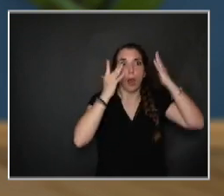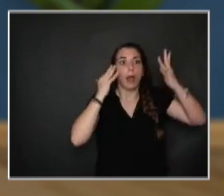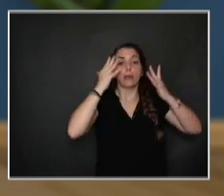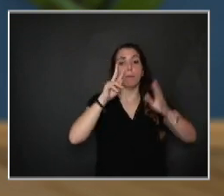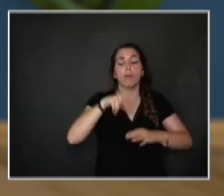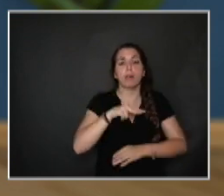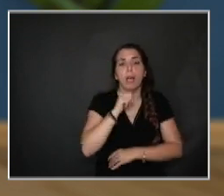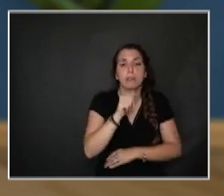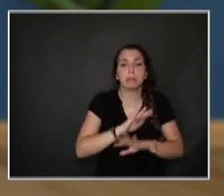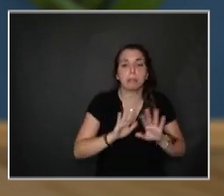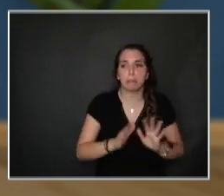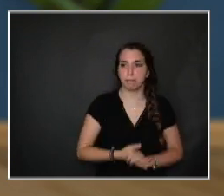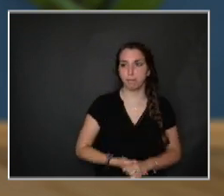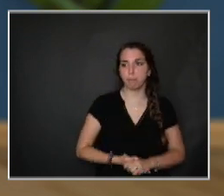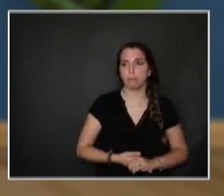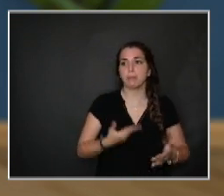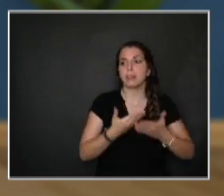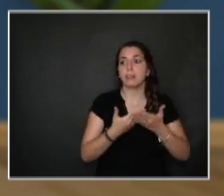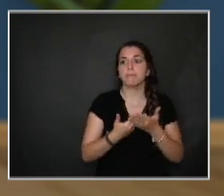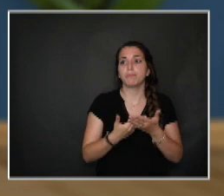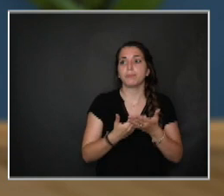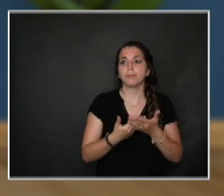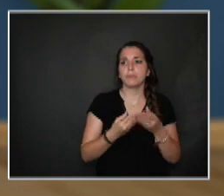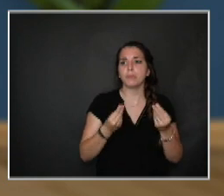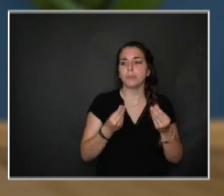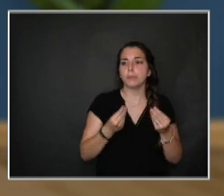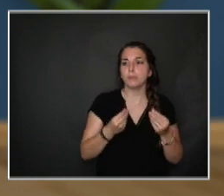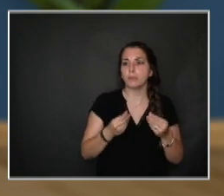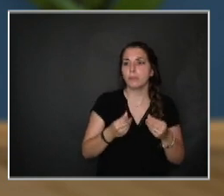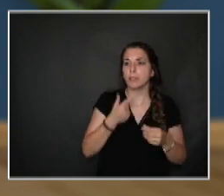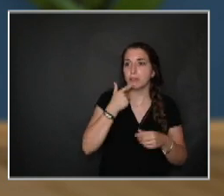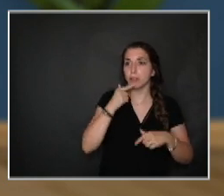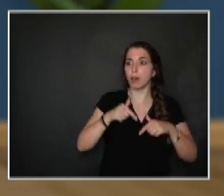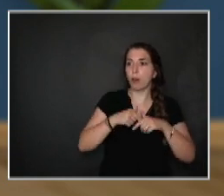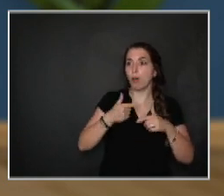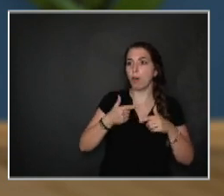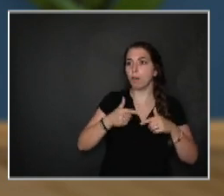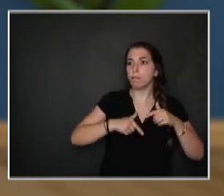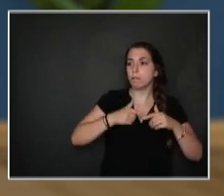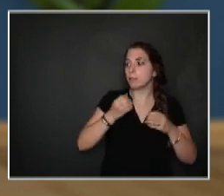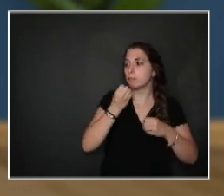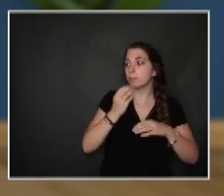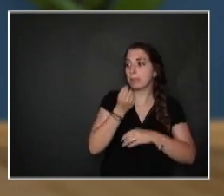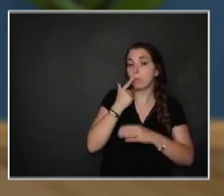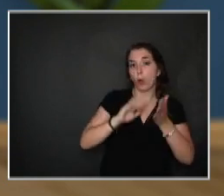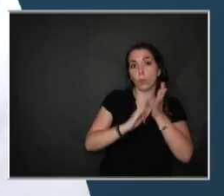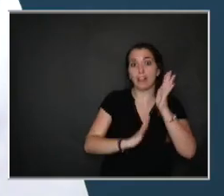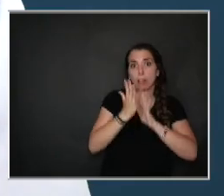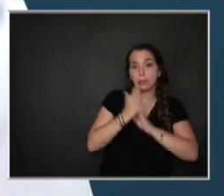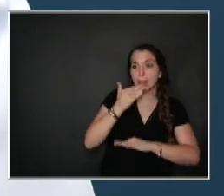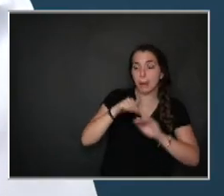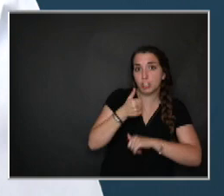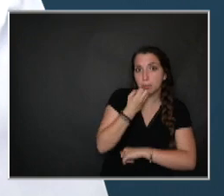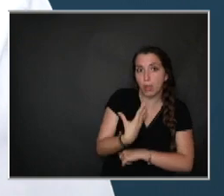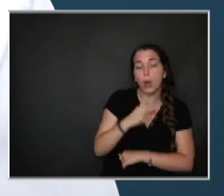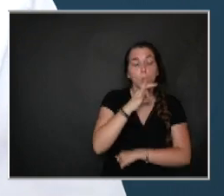bénin. Et c'est un petit peu le… Les anti-inflammatoires doivent marcher bien là-dessus. Mais alors, ce qui marche bien aussi, c'est les manipulations vertébrales